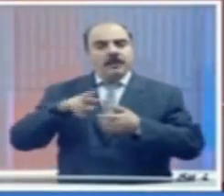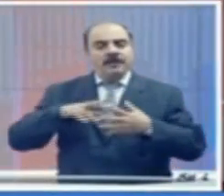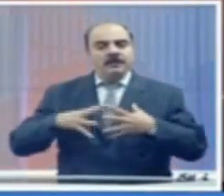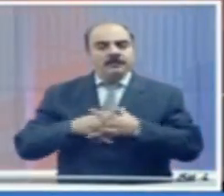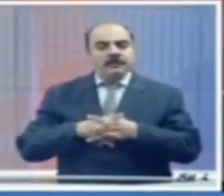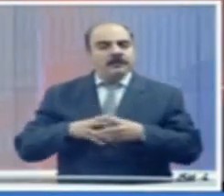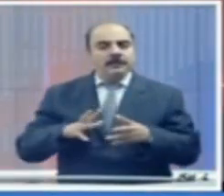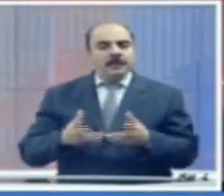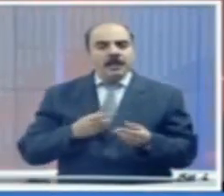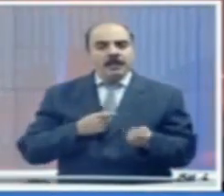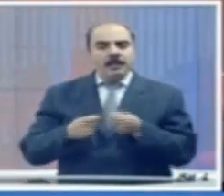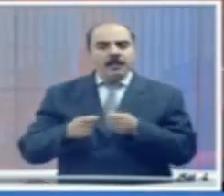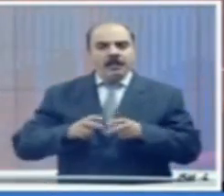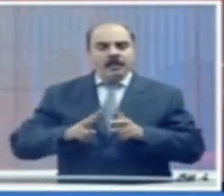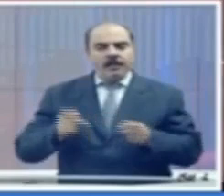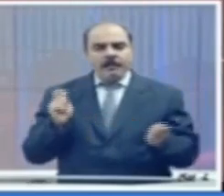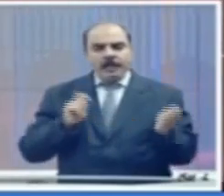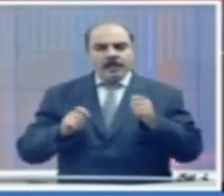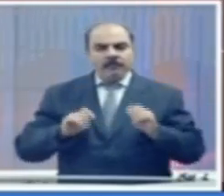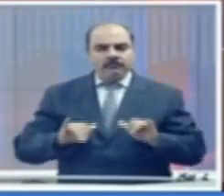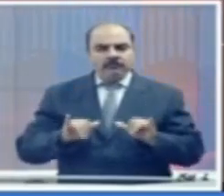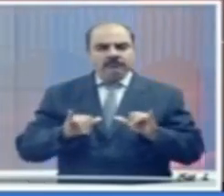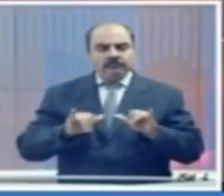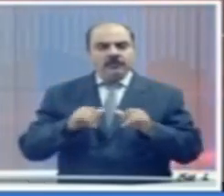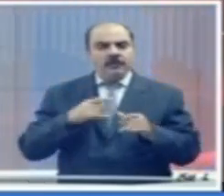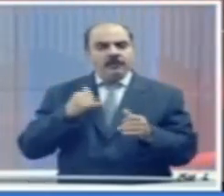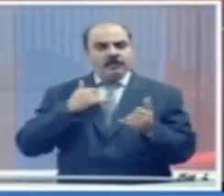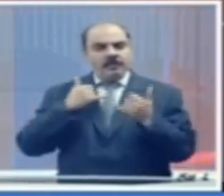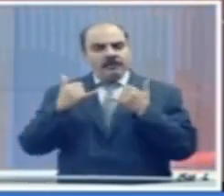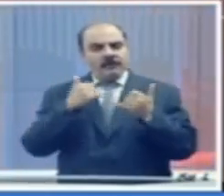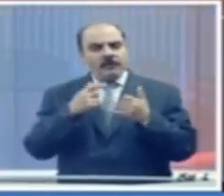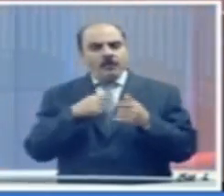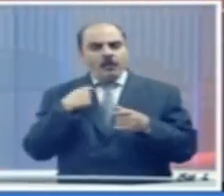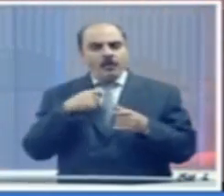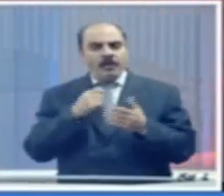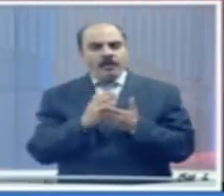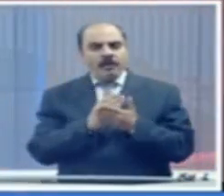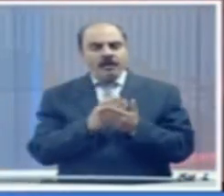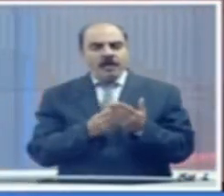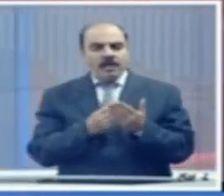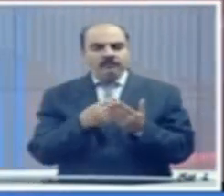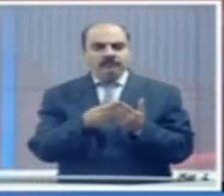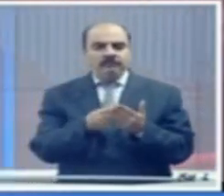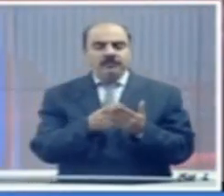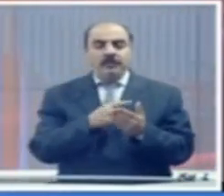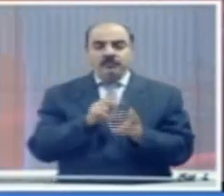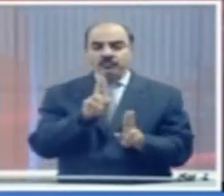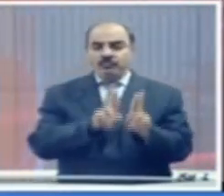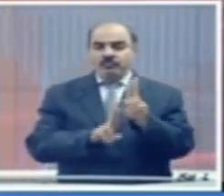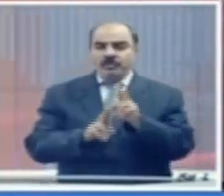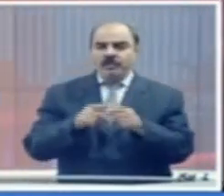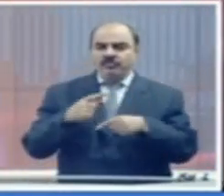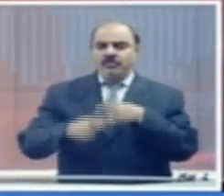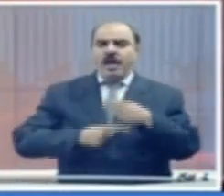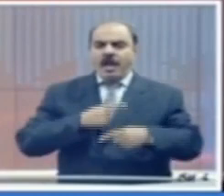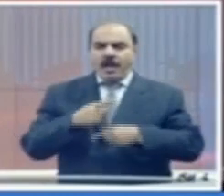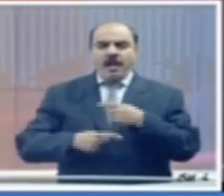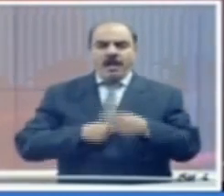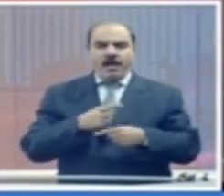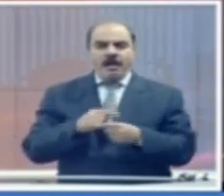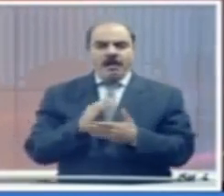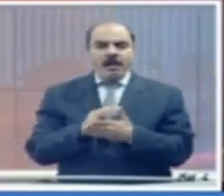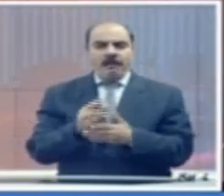العلاقات الثنائية بين الدولتين والتطورات الإقليمية الحالية. وخلال الاتصال أكد الوزيران تطلعهما